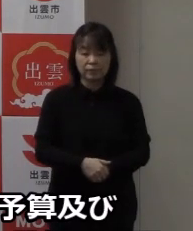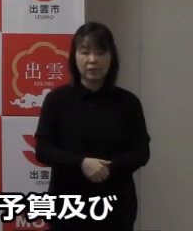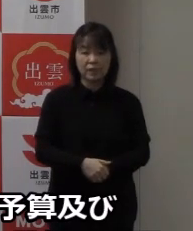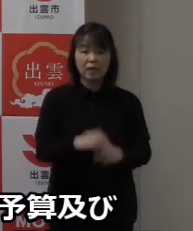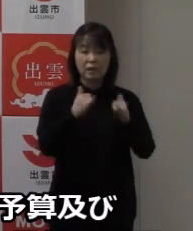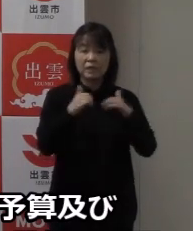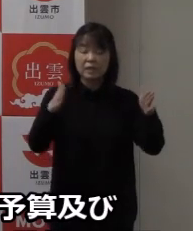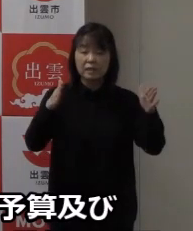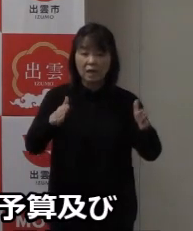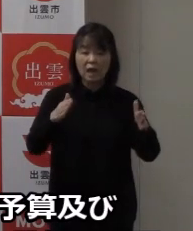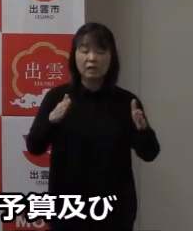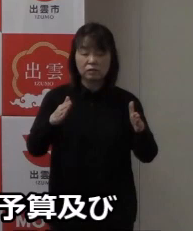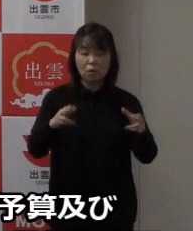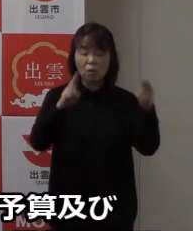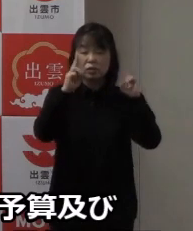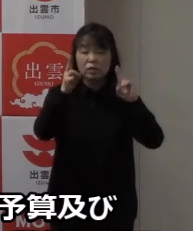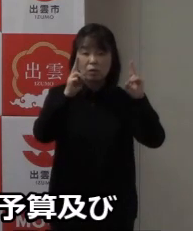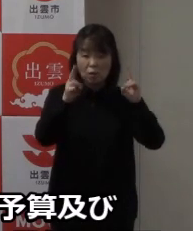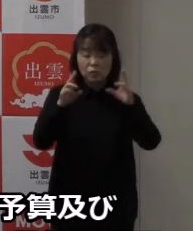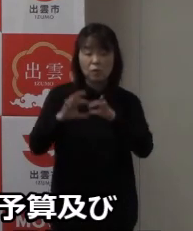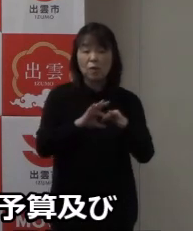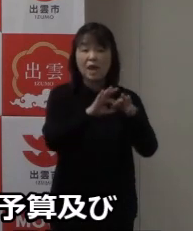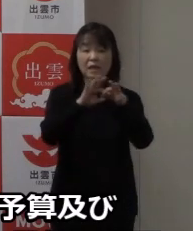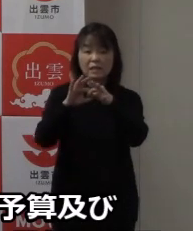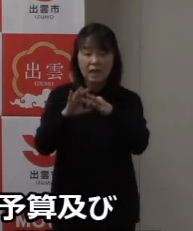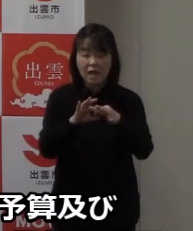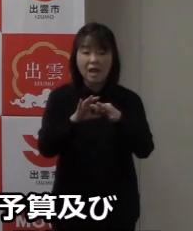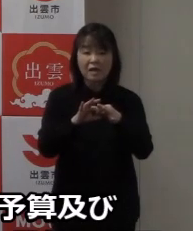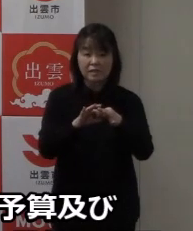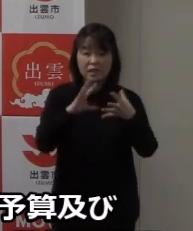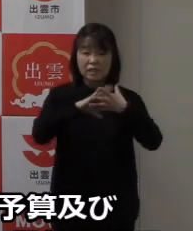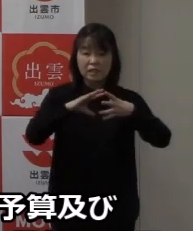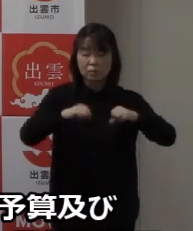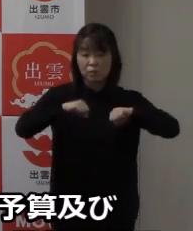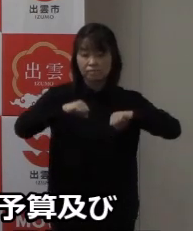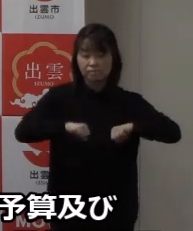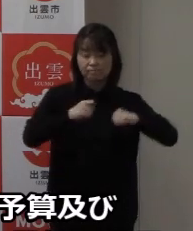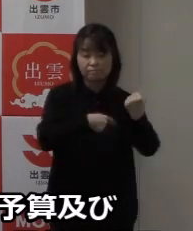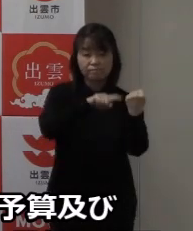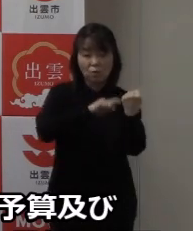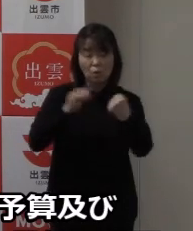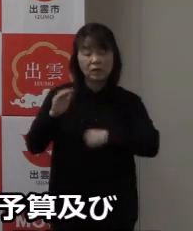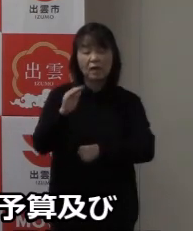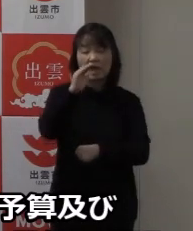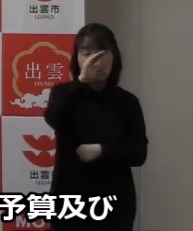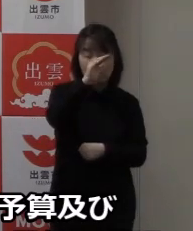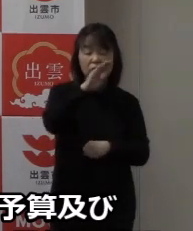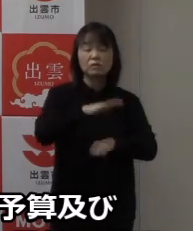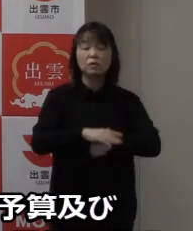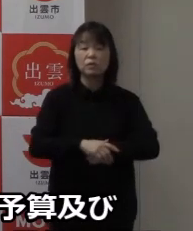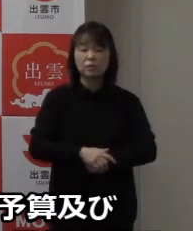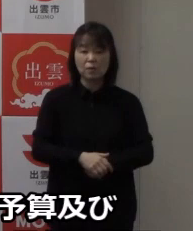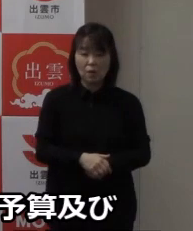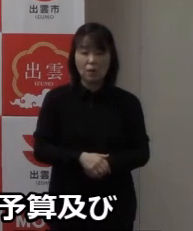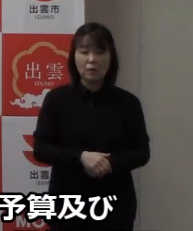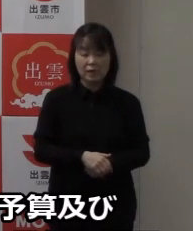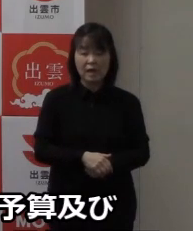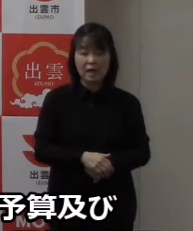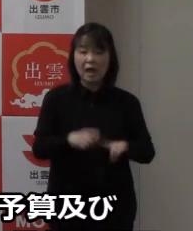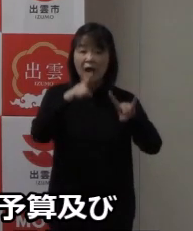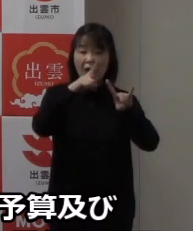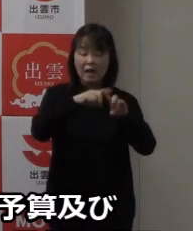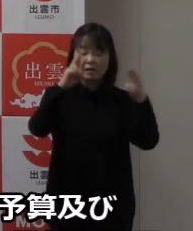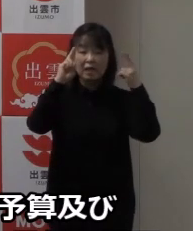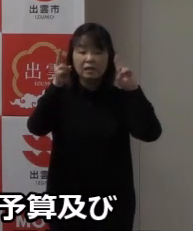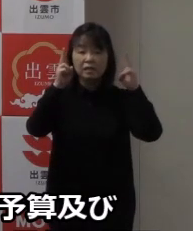間企業等と連携し本市の活力を高める取り組みということで、まず一つが IT 企業スタートアップ支援施設整